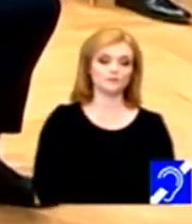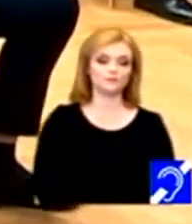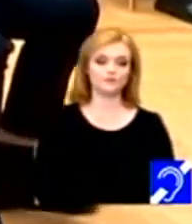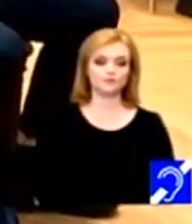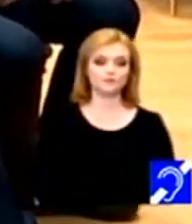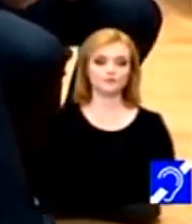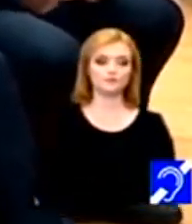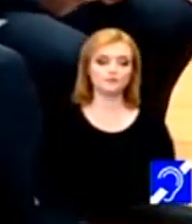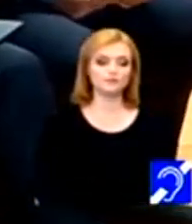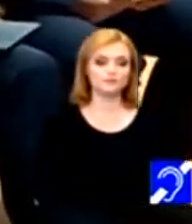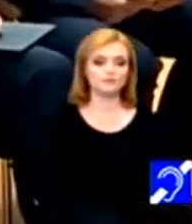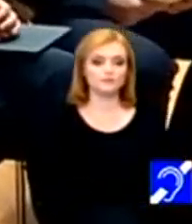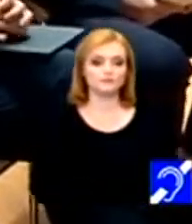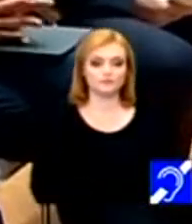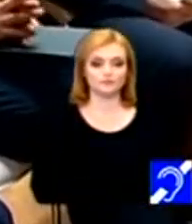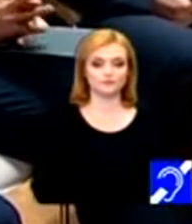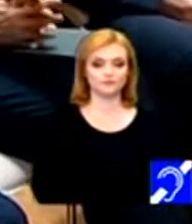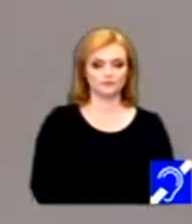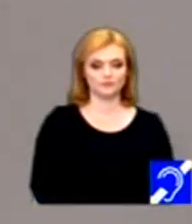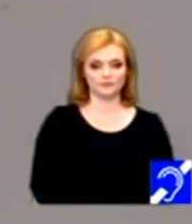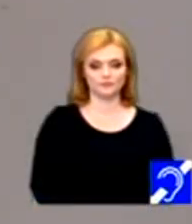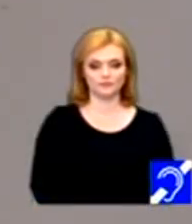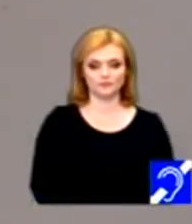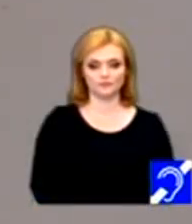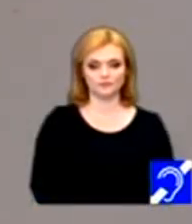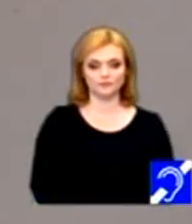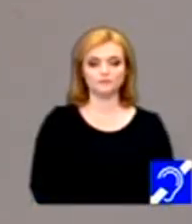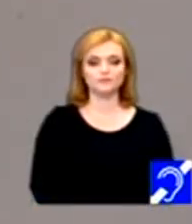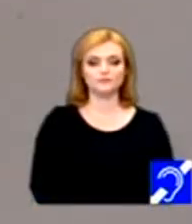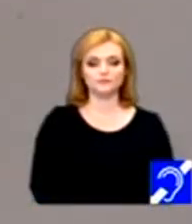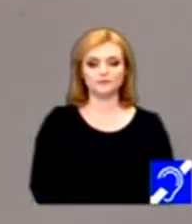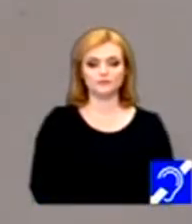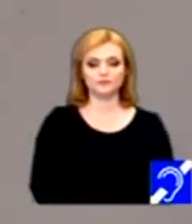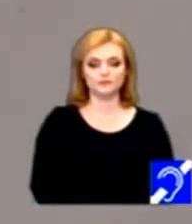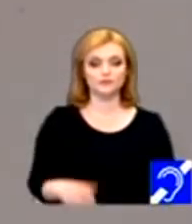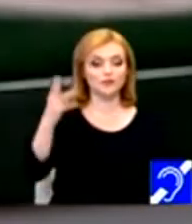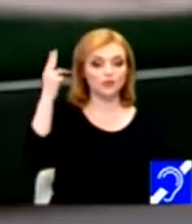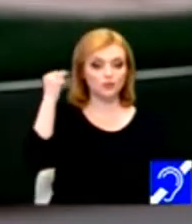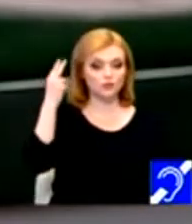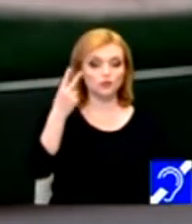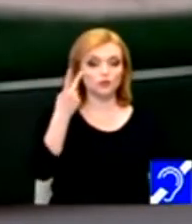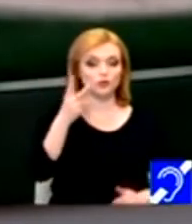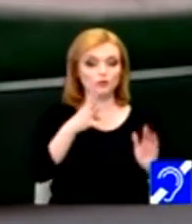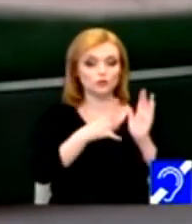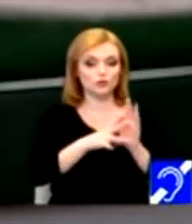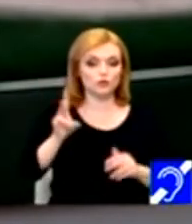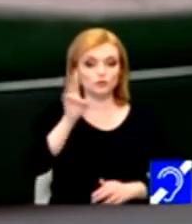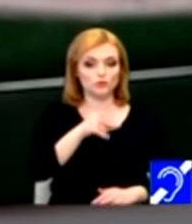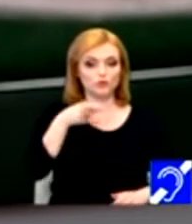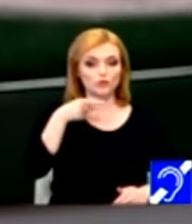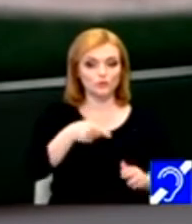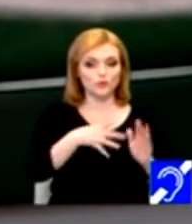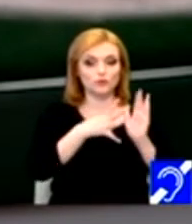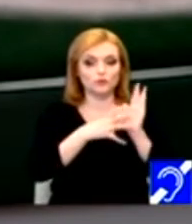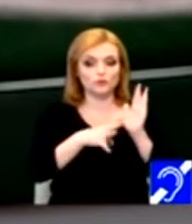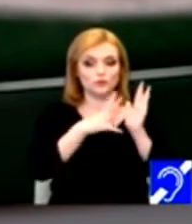autorul designului monedei naționale, pictorul și graficianul Gheorghe Vrabie. La data de 29 noiembrie